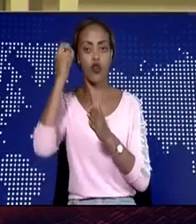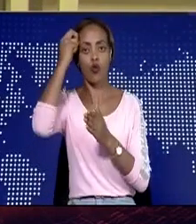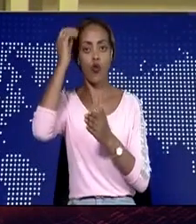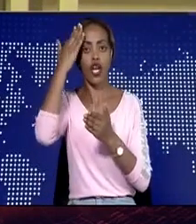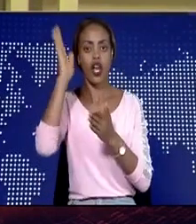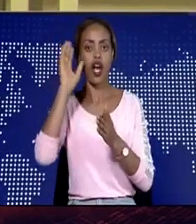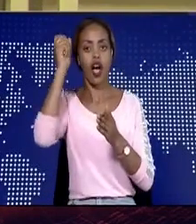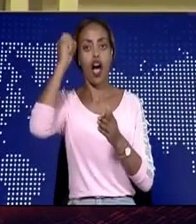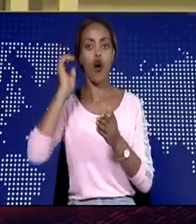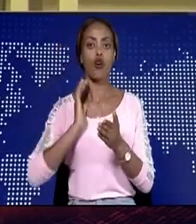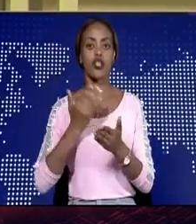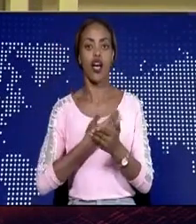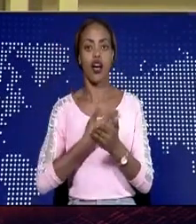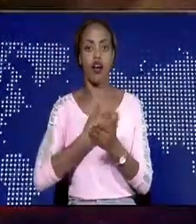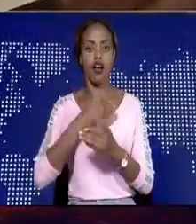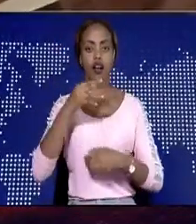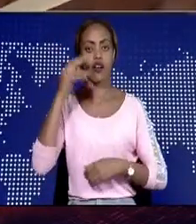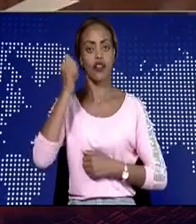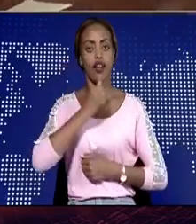ዓወትና ተጋዳላይ መለስ።